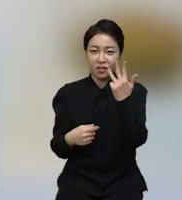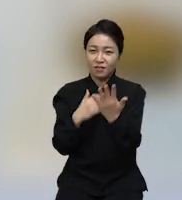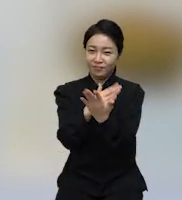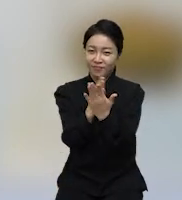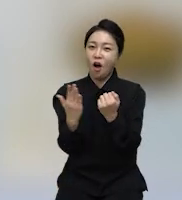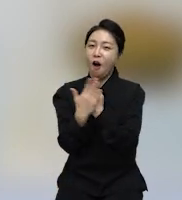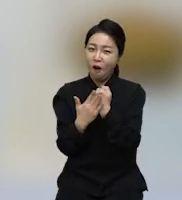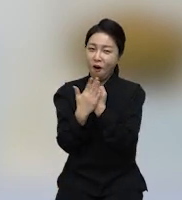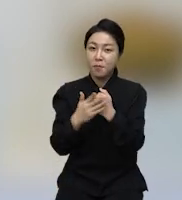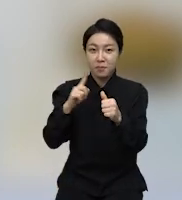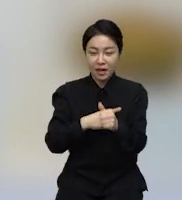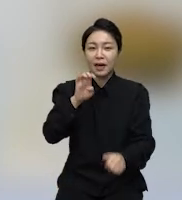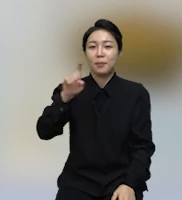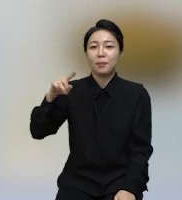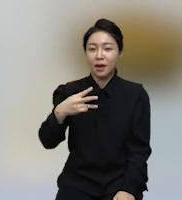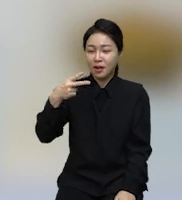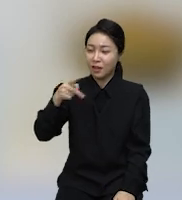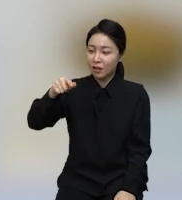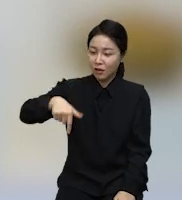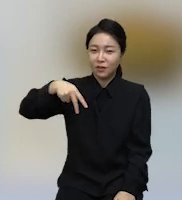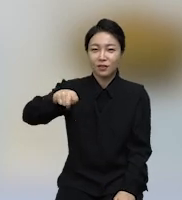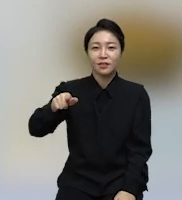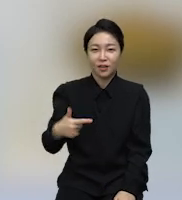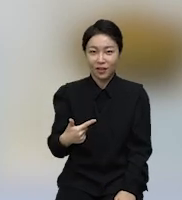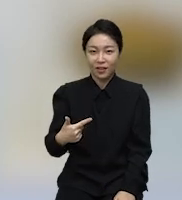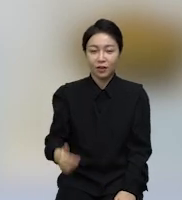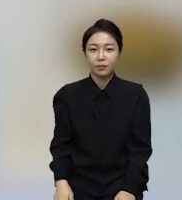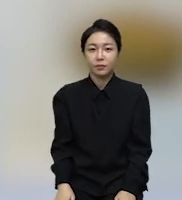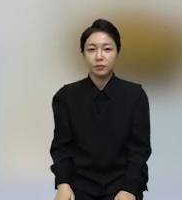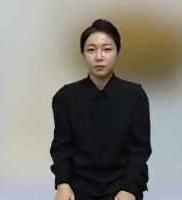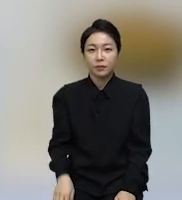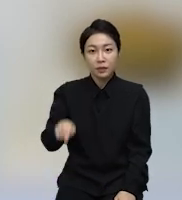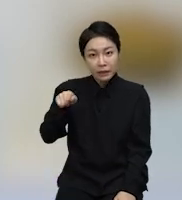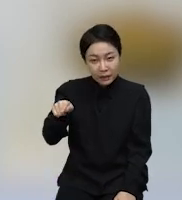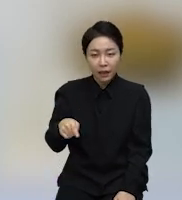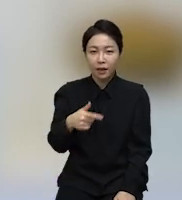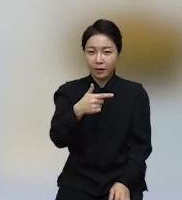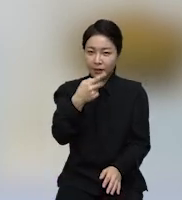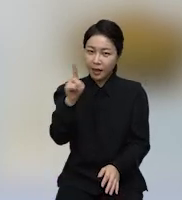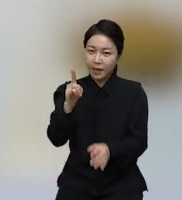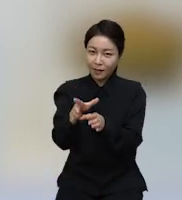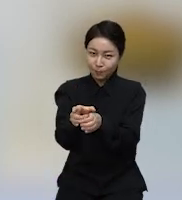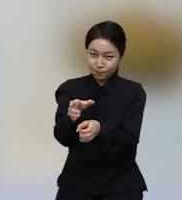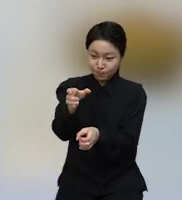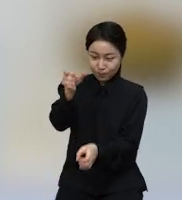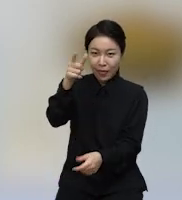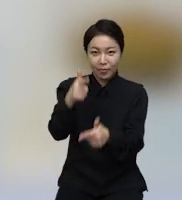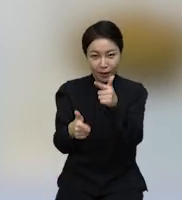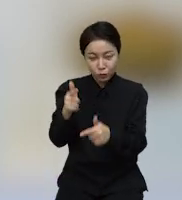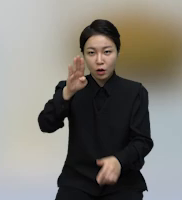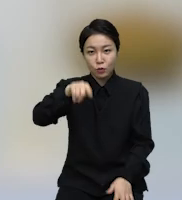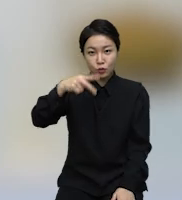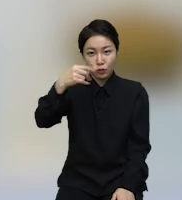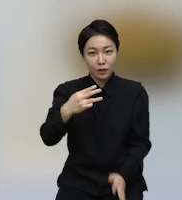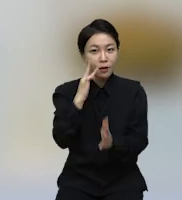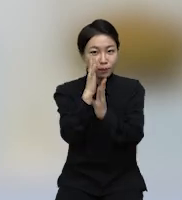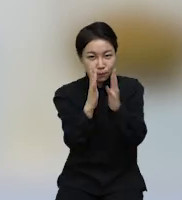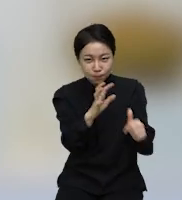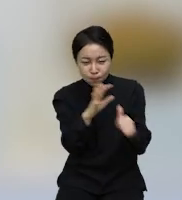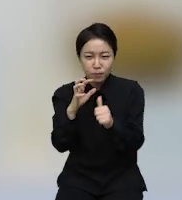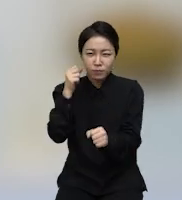부채는 8가지의 덕이 있다고 해서 팔덕선이라고도 불립니다. 팔덕선은 대나무나 부들로